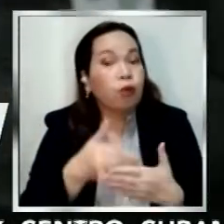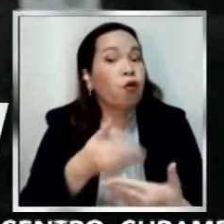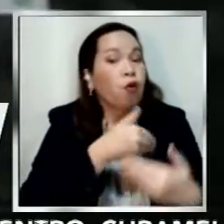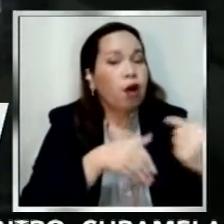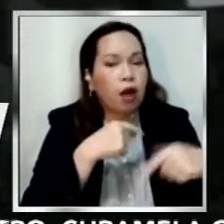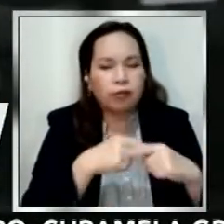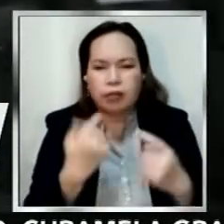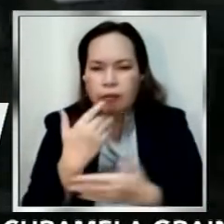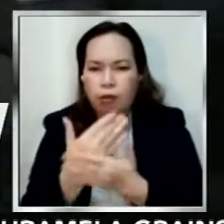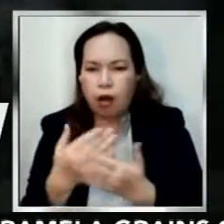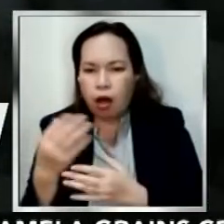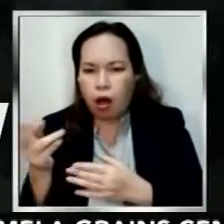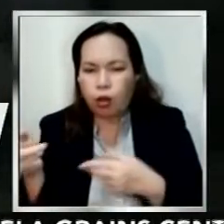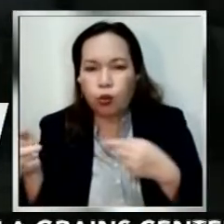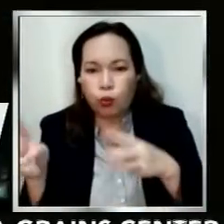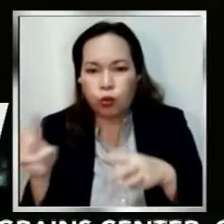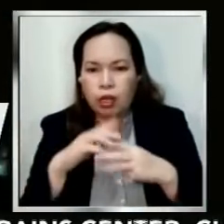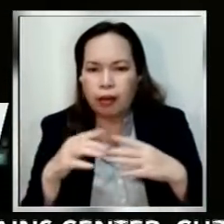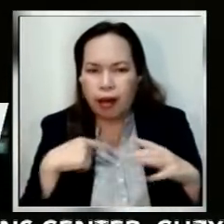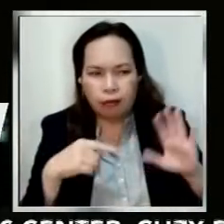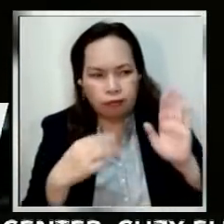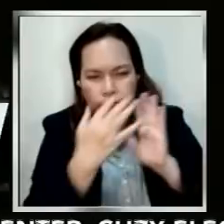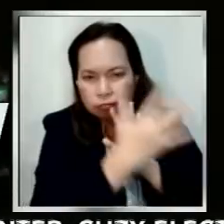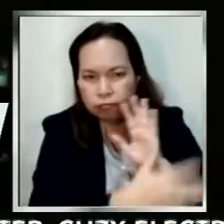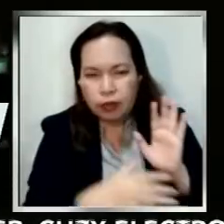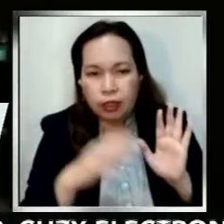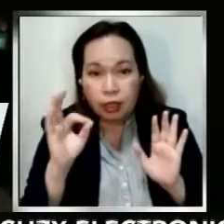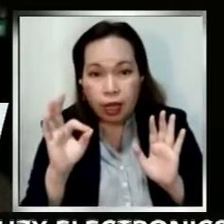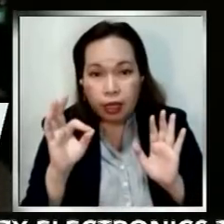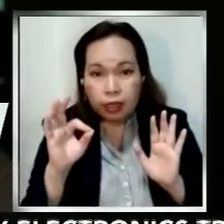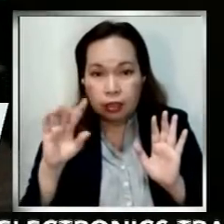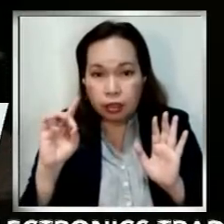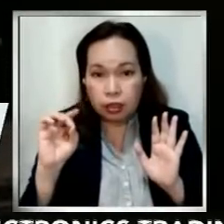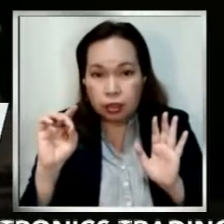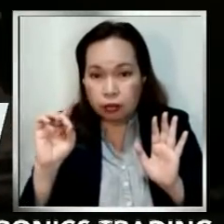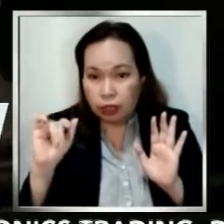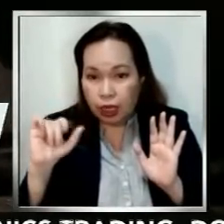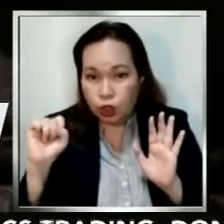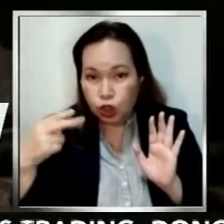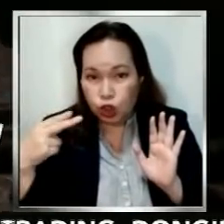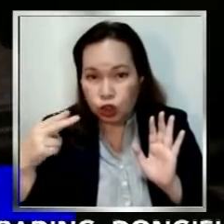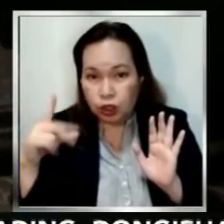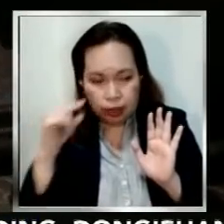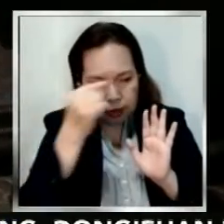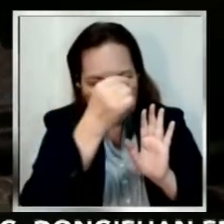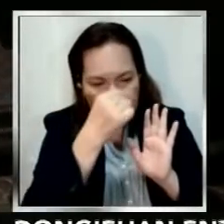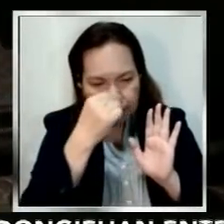ng mapang may 9-dash line, kabilang ang Abominable at Unchartered. Para sa